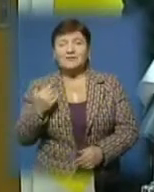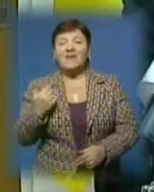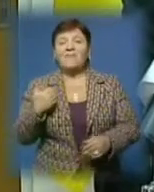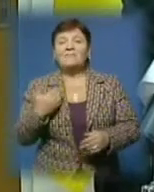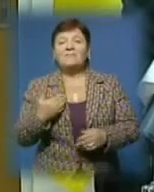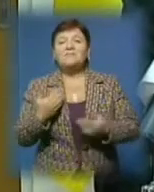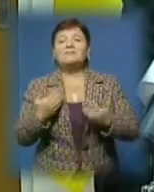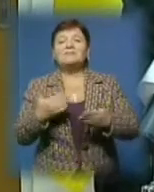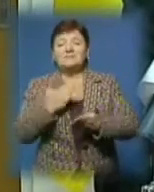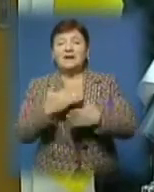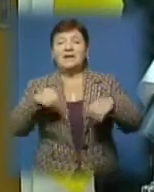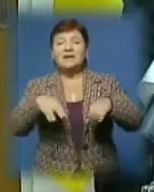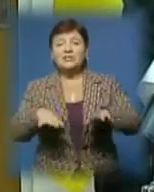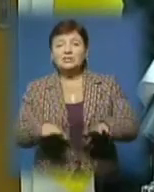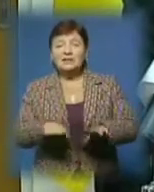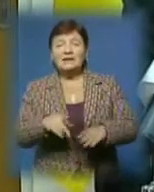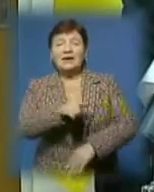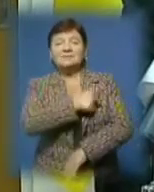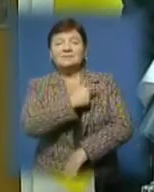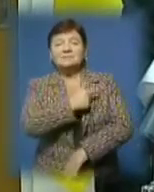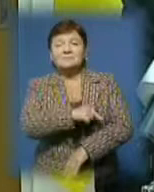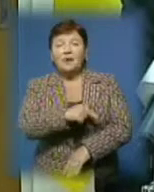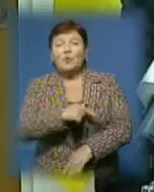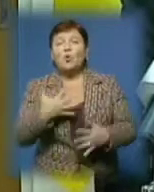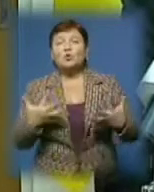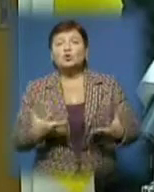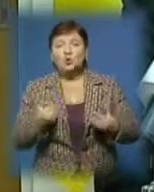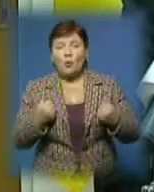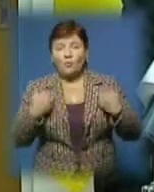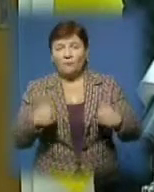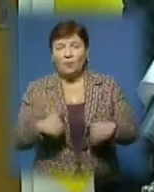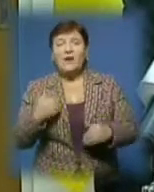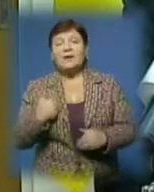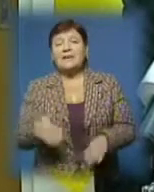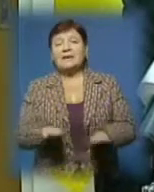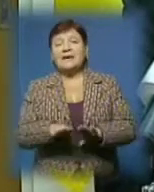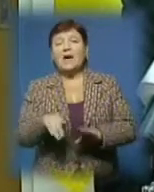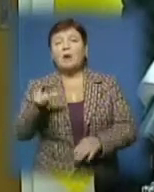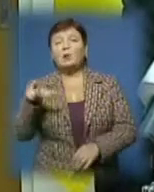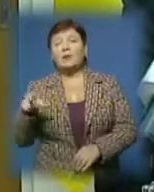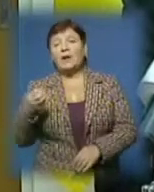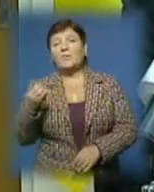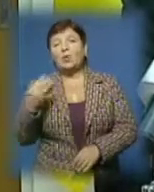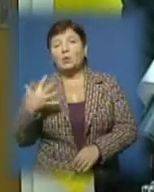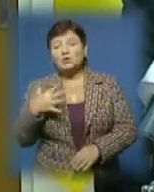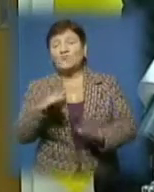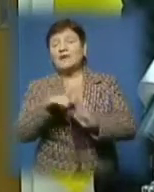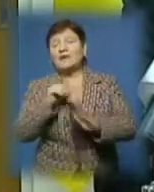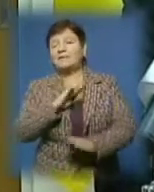винесено рішення медиками по їх стану здоров'я. І ми таких людей просто-напросто викликати не